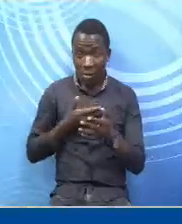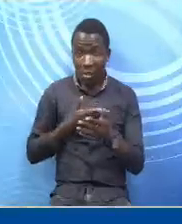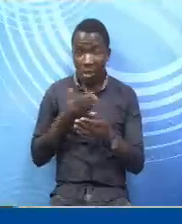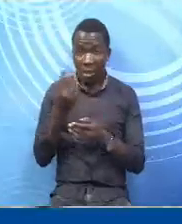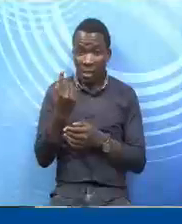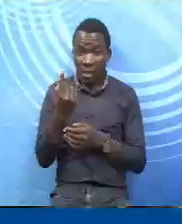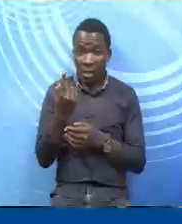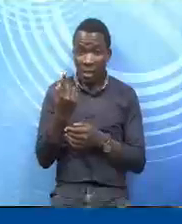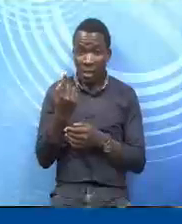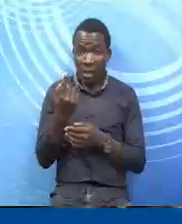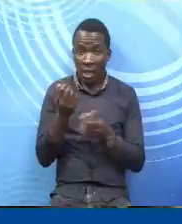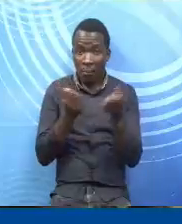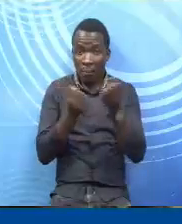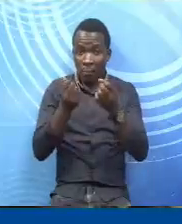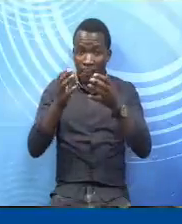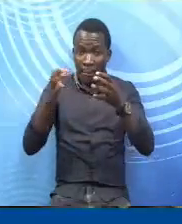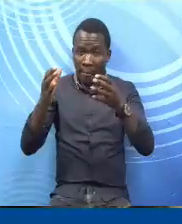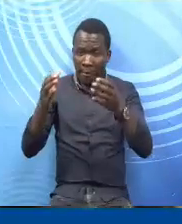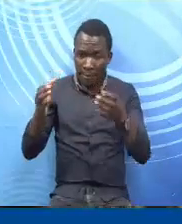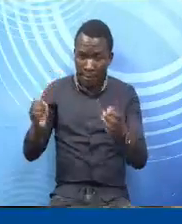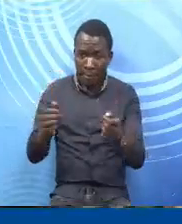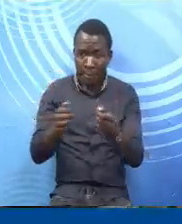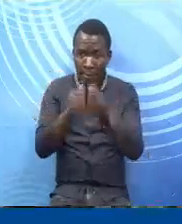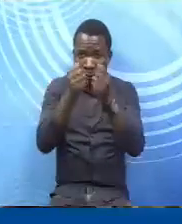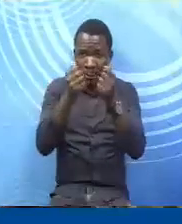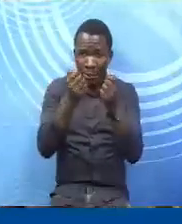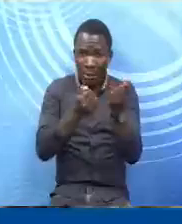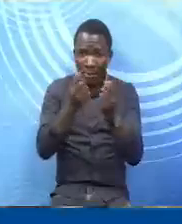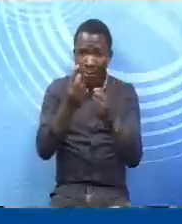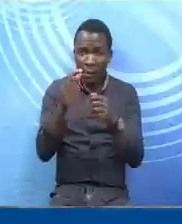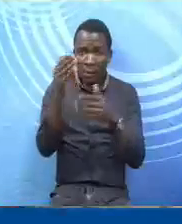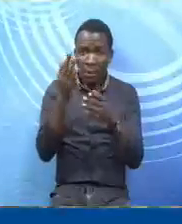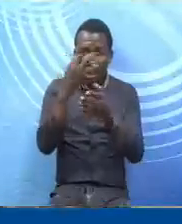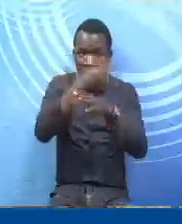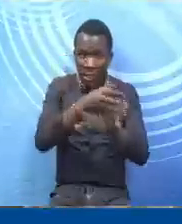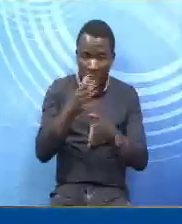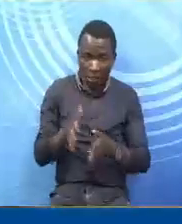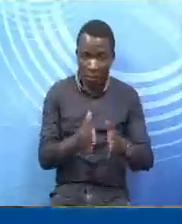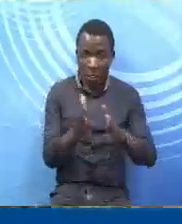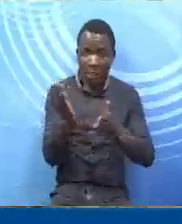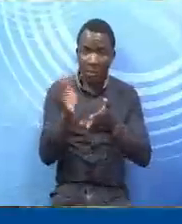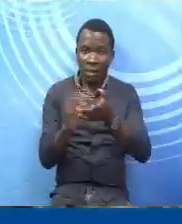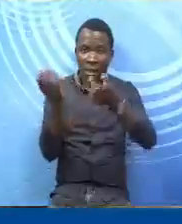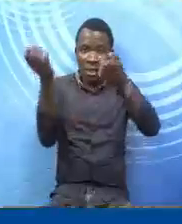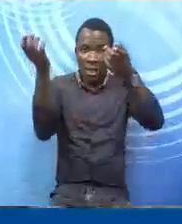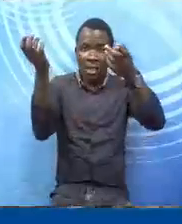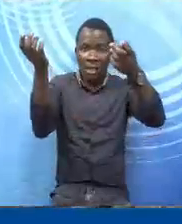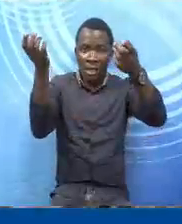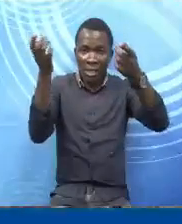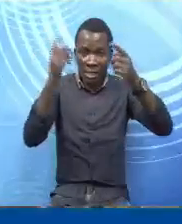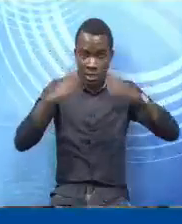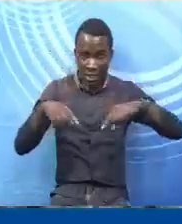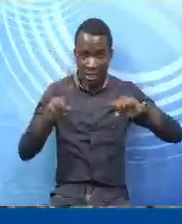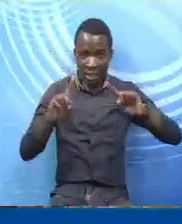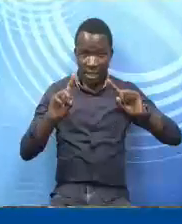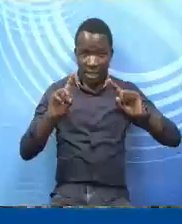ifuso yakubise imodoka, imodoka kuko yararenze umuhanda ihita igaruka inyuma yitambitse gutyo ari hari uyisanze